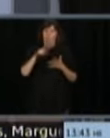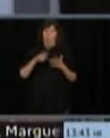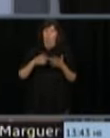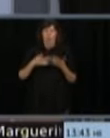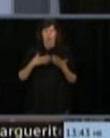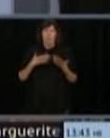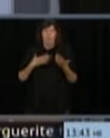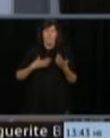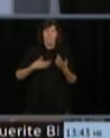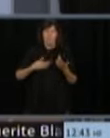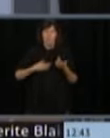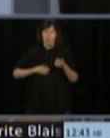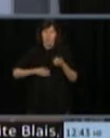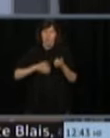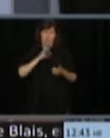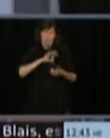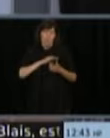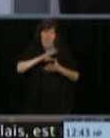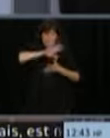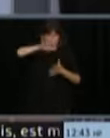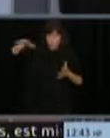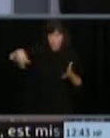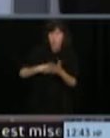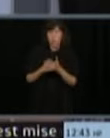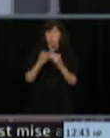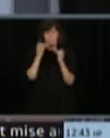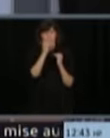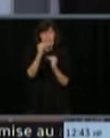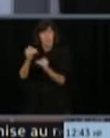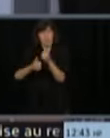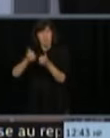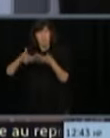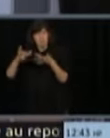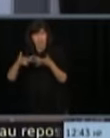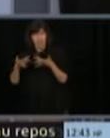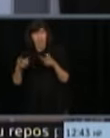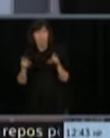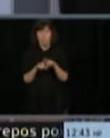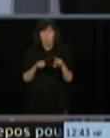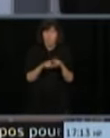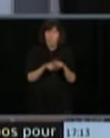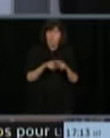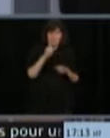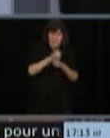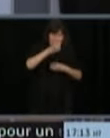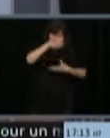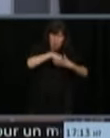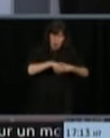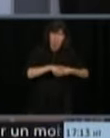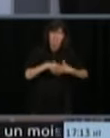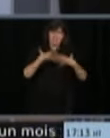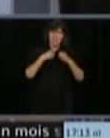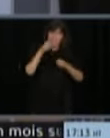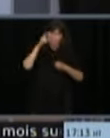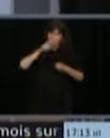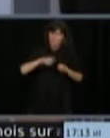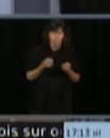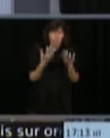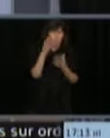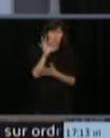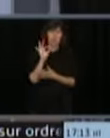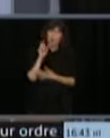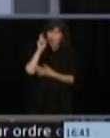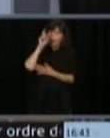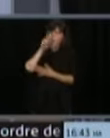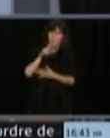faut protéger nos plus vulnérables, puis il faut aussi protéger nos travailleurs de la santé. Alors, nous allons prendre maintenant les questions de notre collègue en anglais,